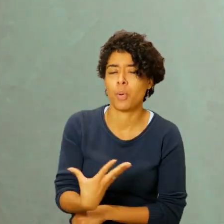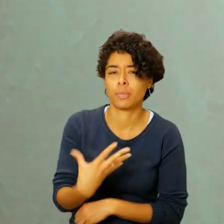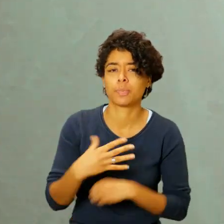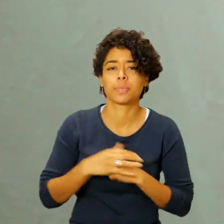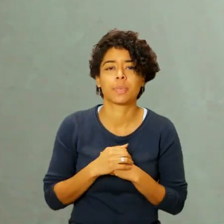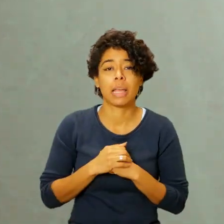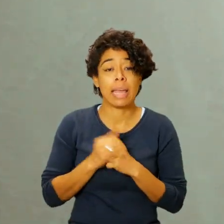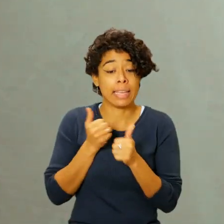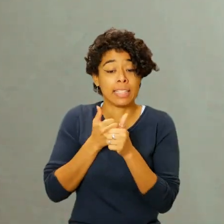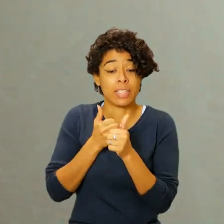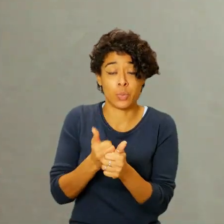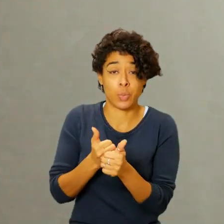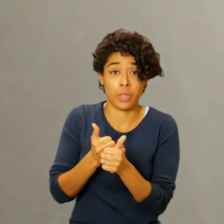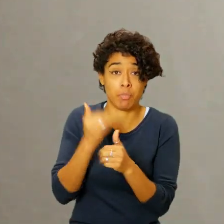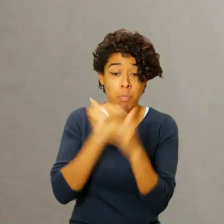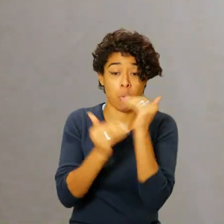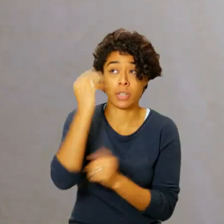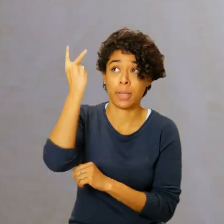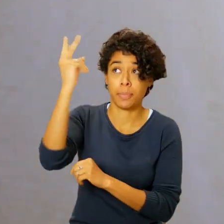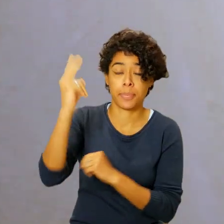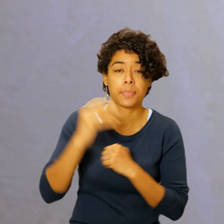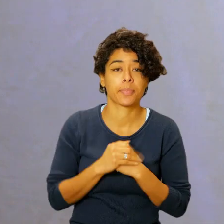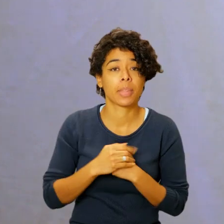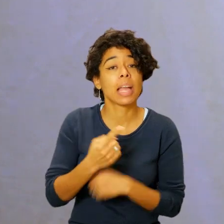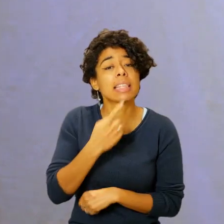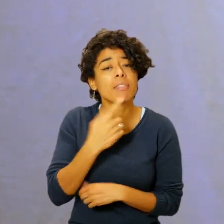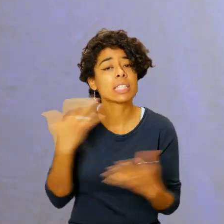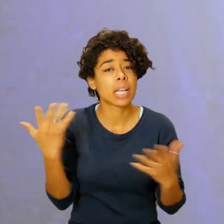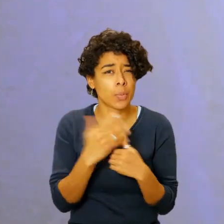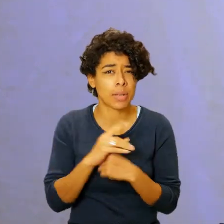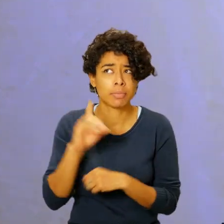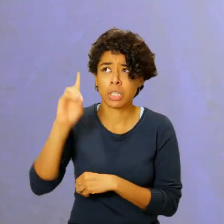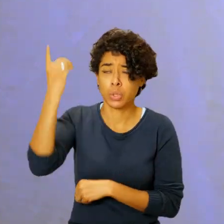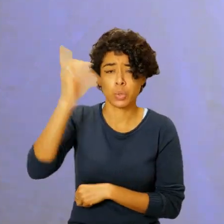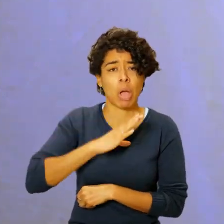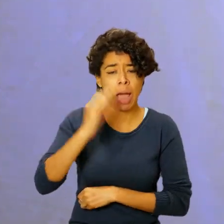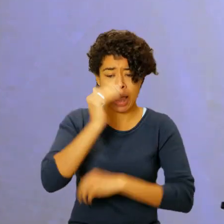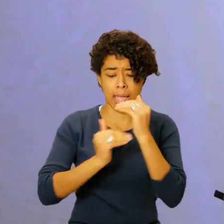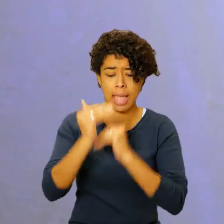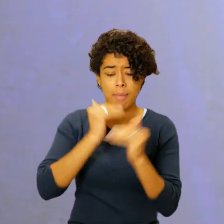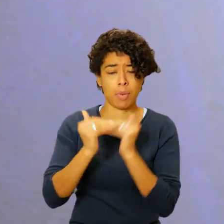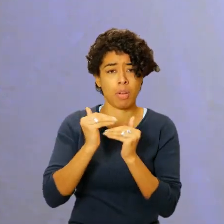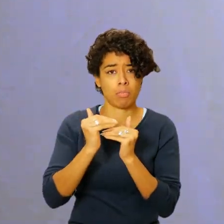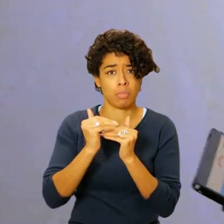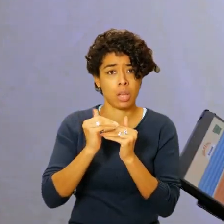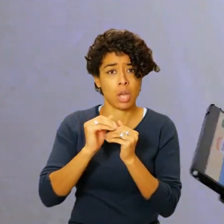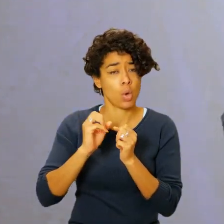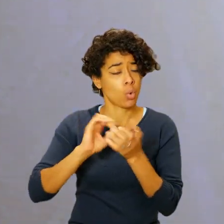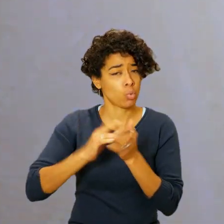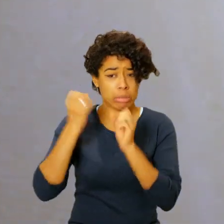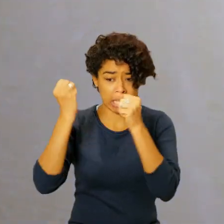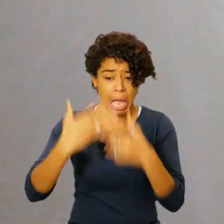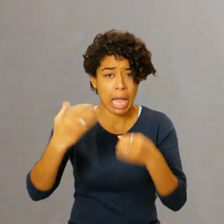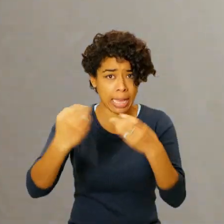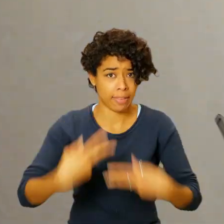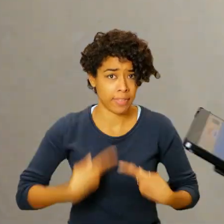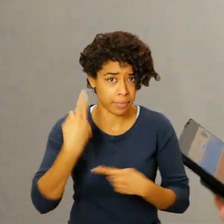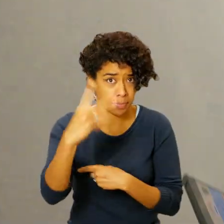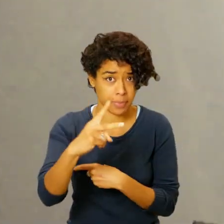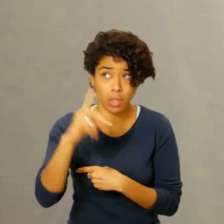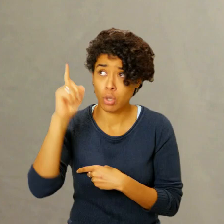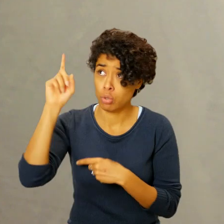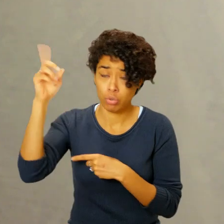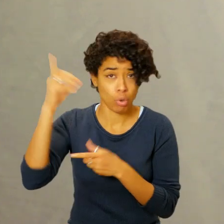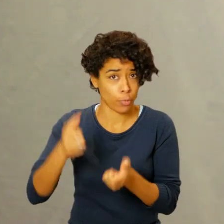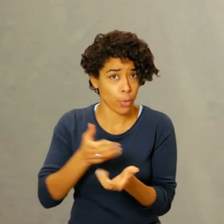son dessein. Ça veut dire que Dieu a un plan et que tout ce qui peut arriver dans ta vie, Dieu le fait concourir pour t'emmener dans le chemin qu'il a